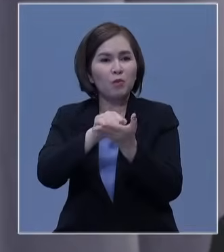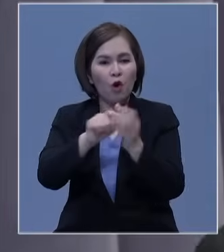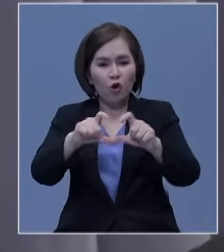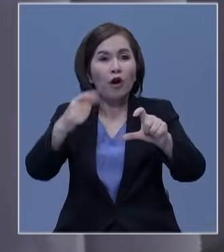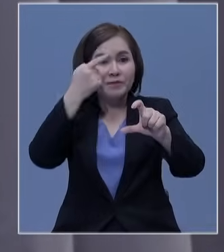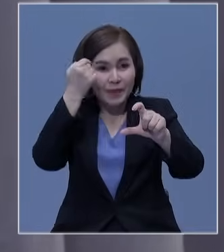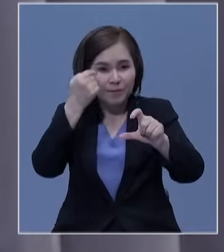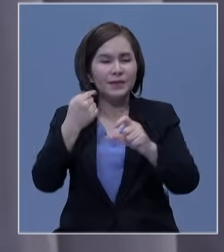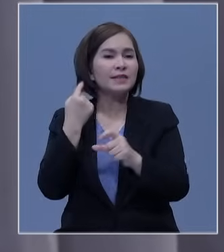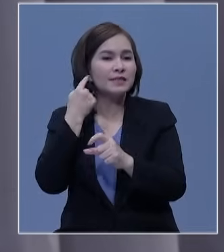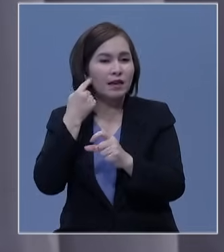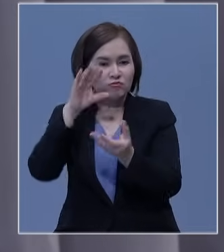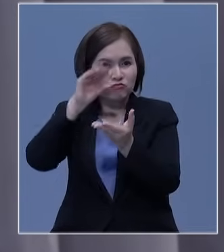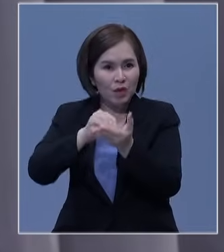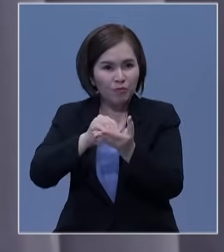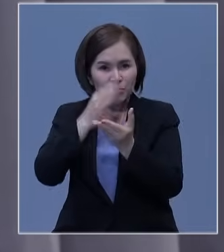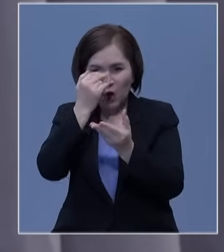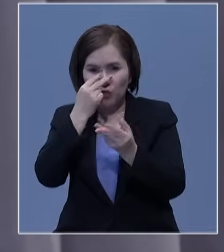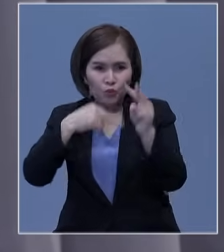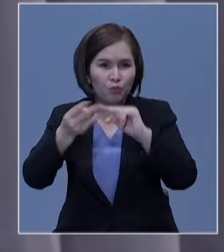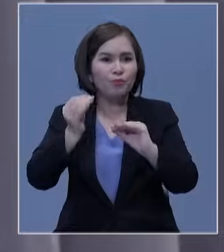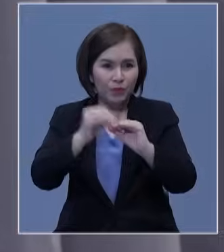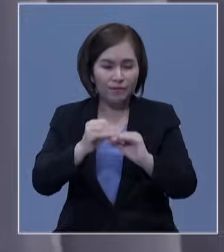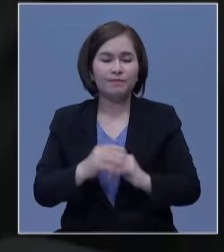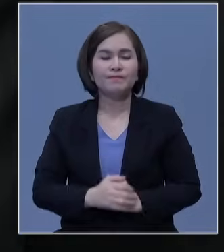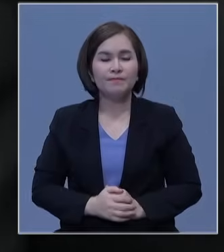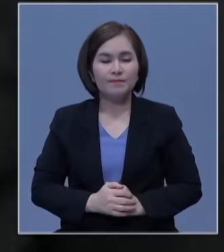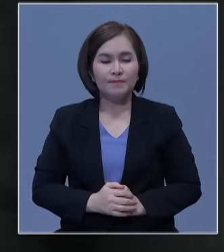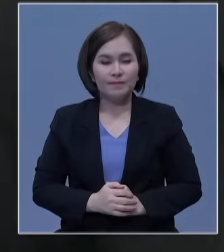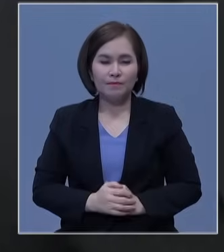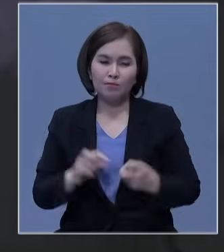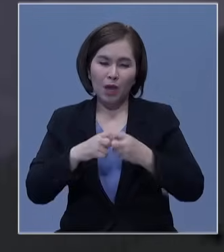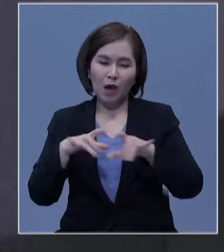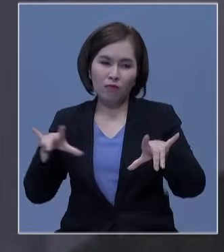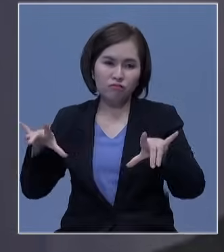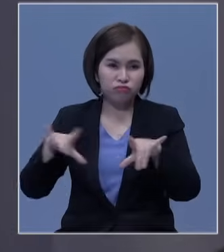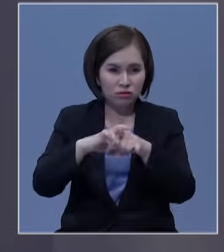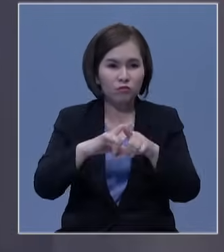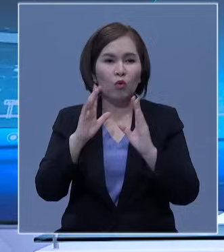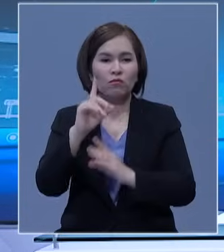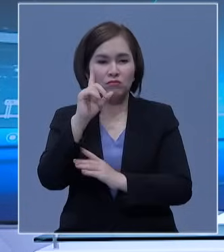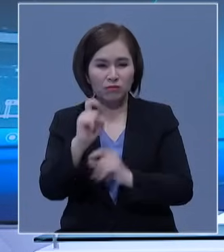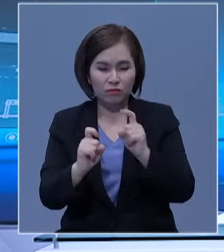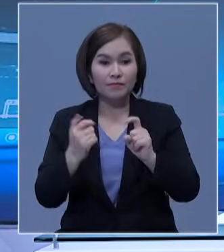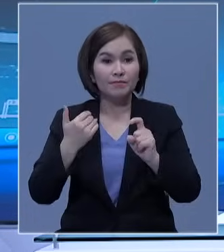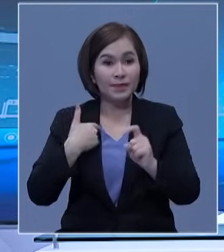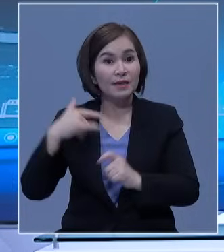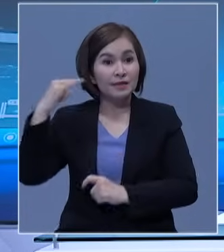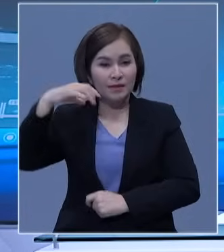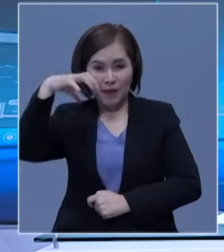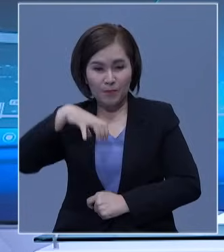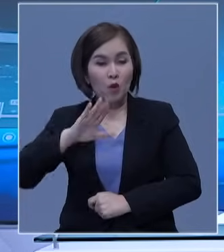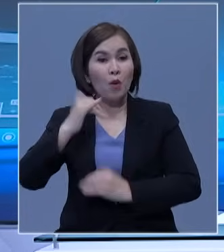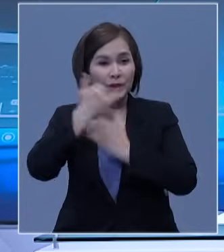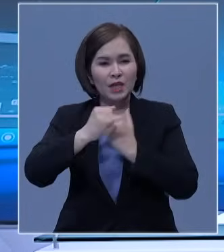ก็กล่องบันทึกเสียงในห้องนักบินมาตรวจสอบด้วยนะครับ ค่ะถือว่าเป็นอุบัติเหตุใหญ่คือต้องบอกว่าสนามบินฮาเนดะของญี่ปุ่นเนี่ยคือเ